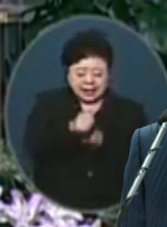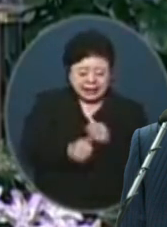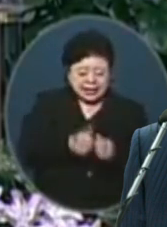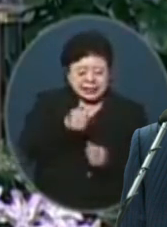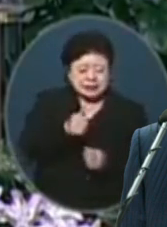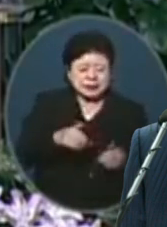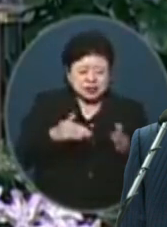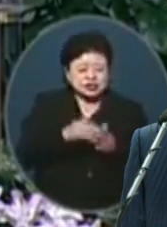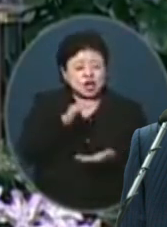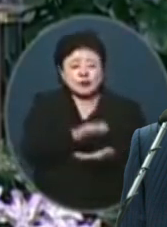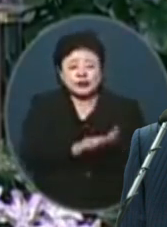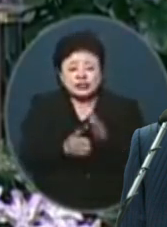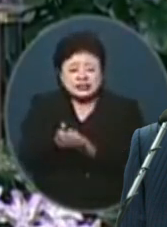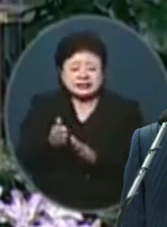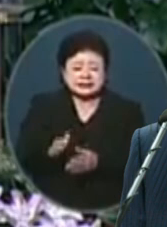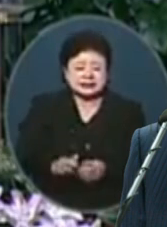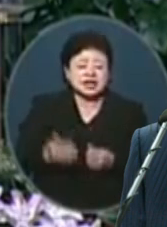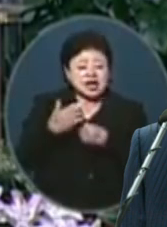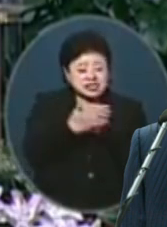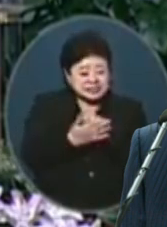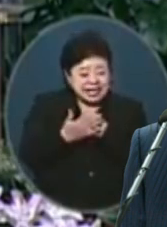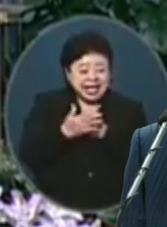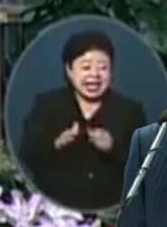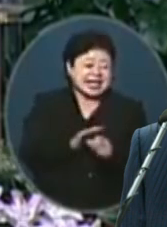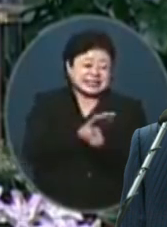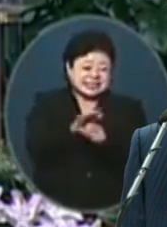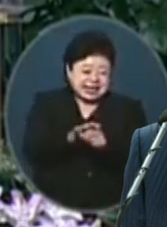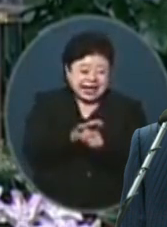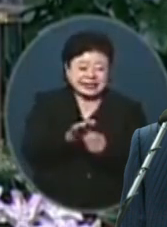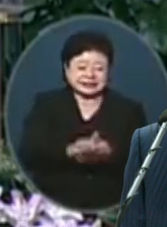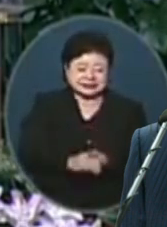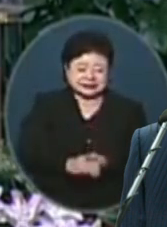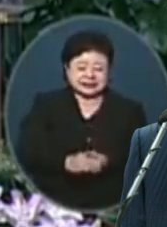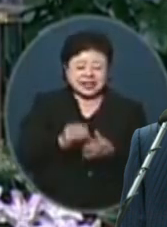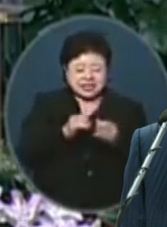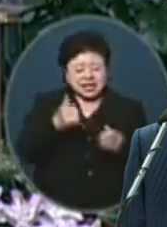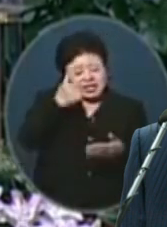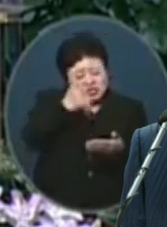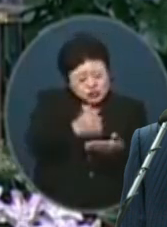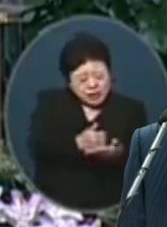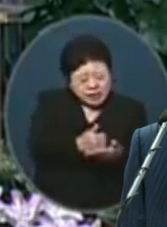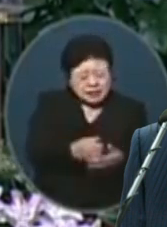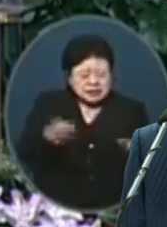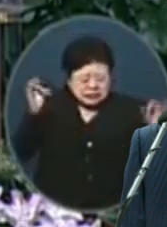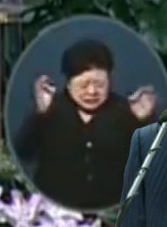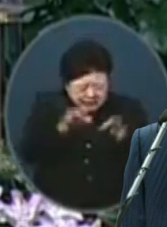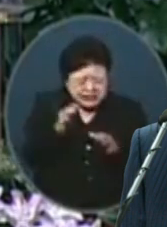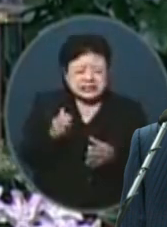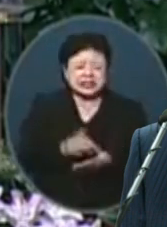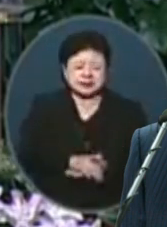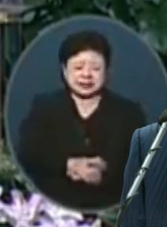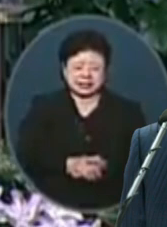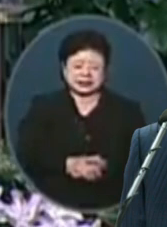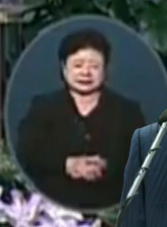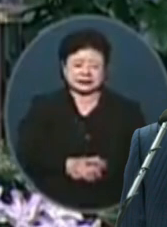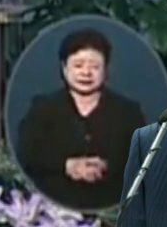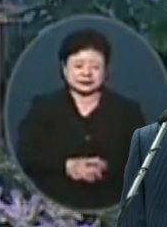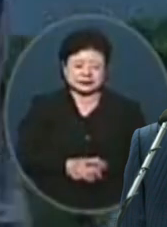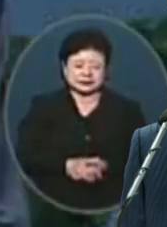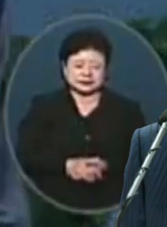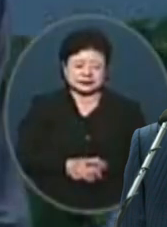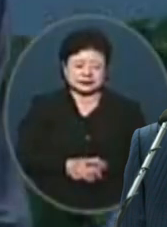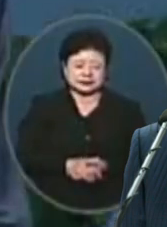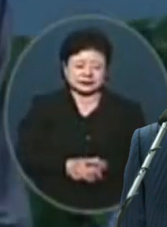하나님의 끊어진 은혜와 사랑에서 인간의 죄는 사라져버리고 마는 것입니다.